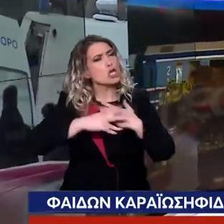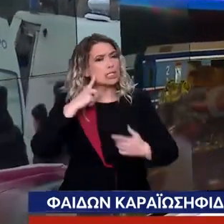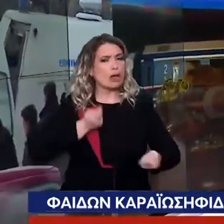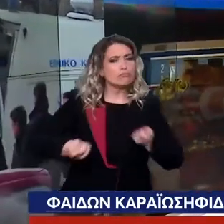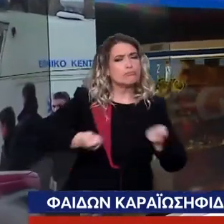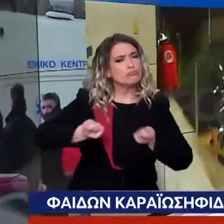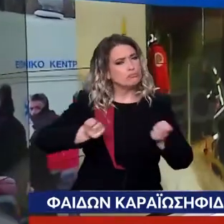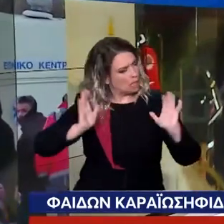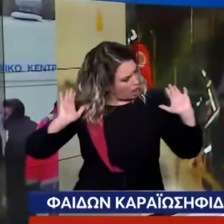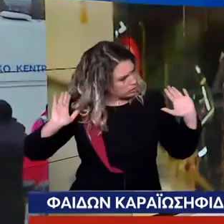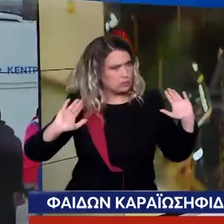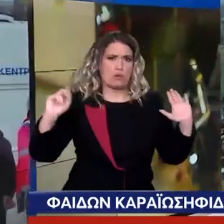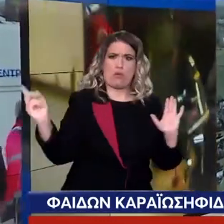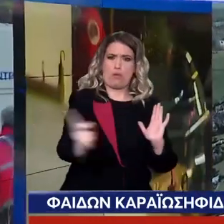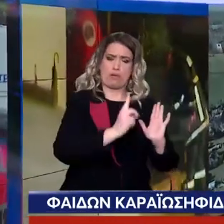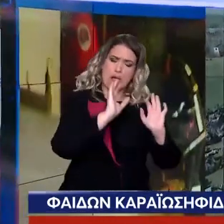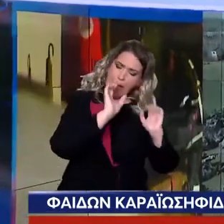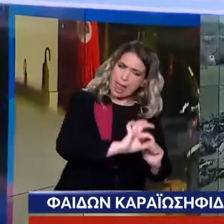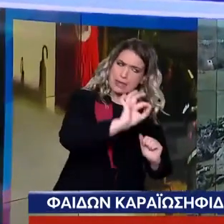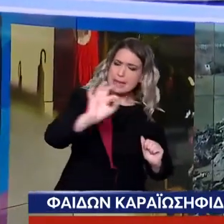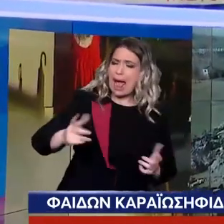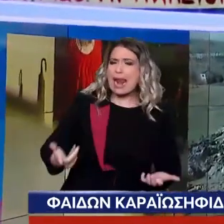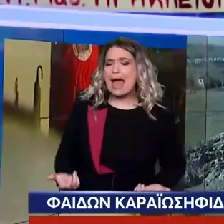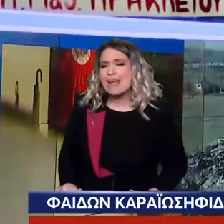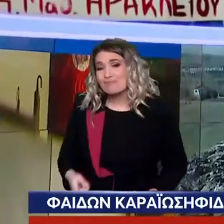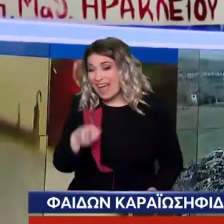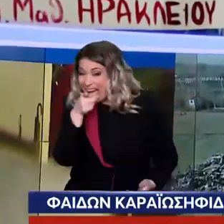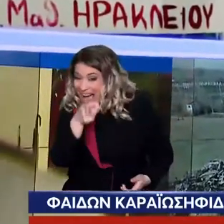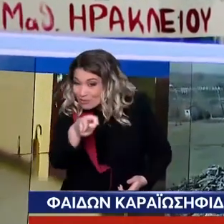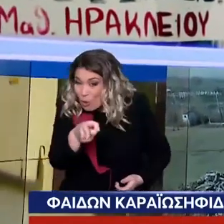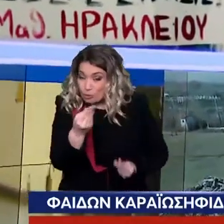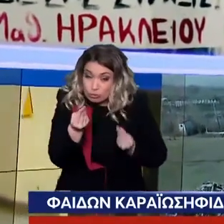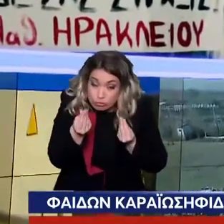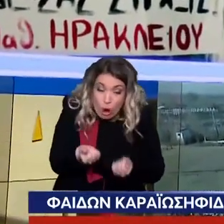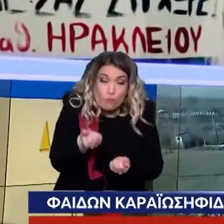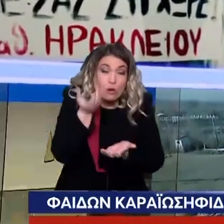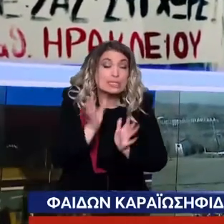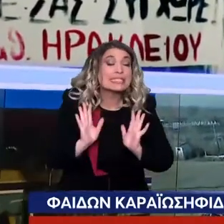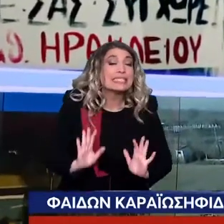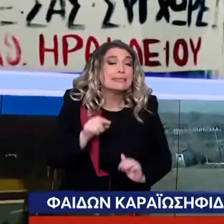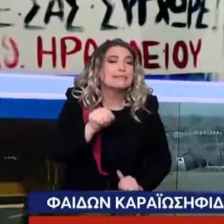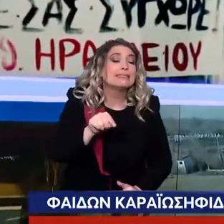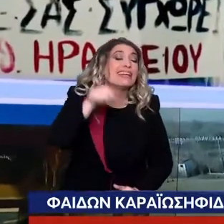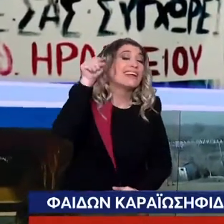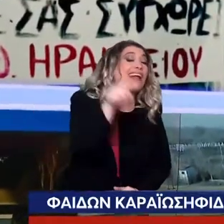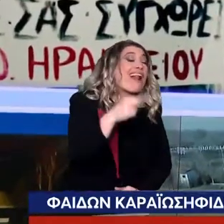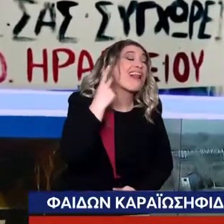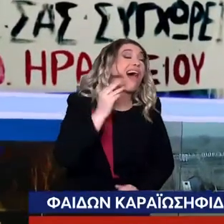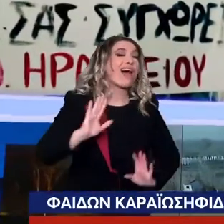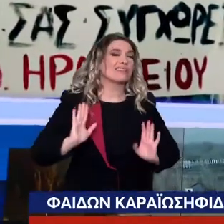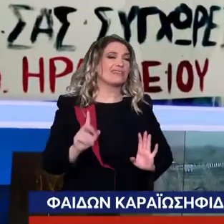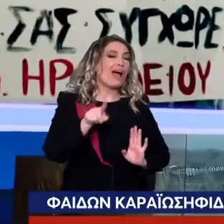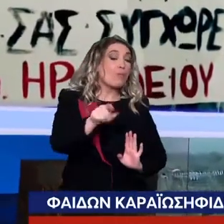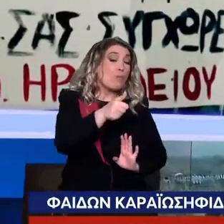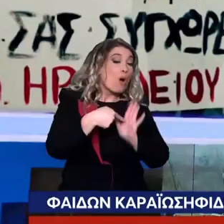ξαναλέω ότι ακούτε δεν είναι τη στιγμή του δυστυχήματος είναι απ το σταθμαρχείο της λάρισας ώρες πριν το δυστύχημα